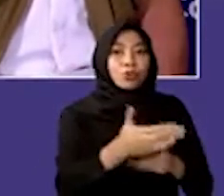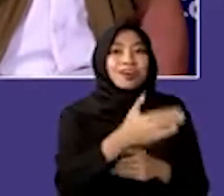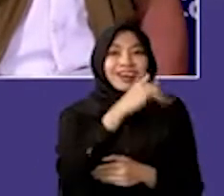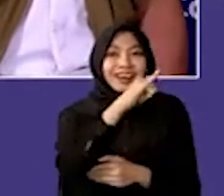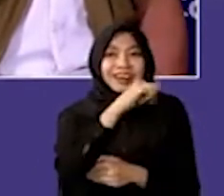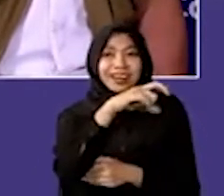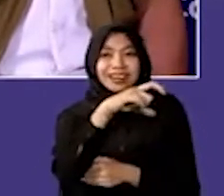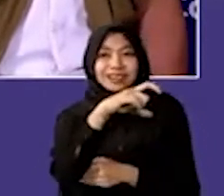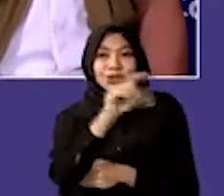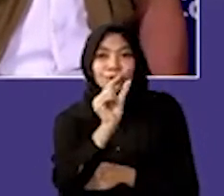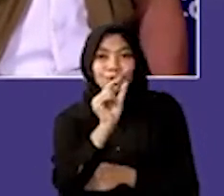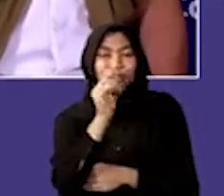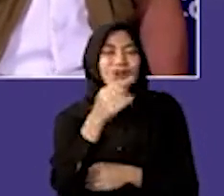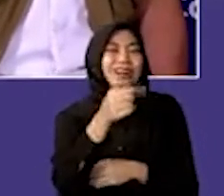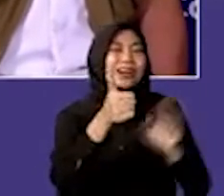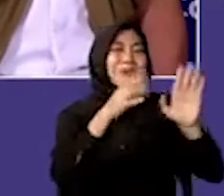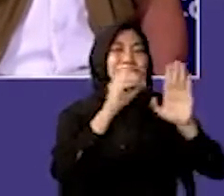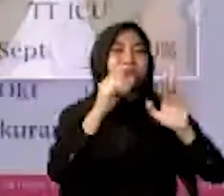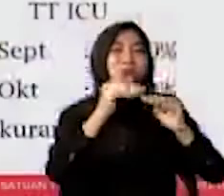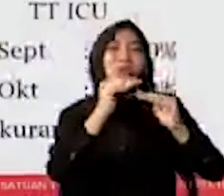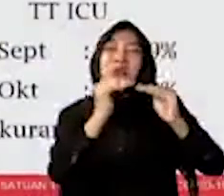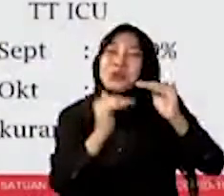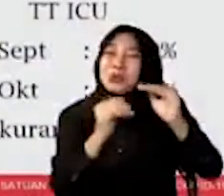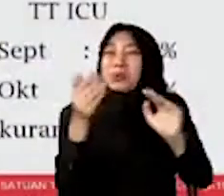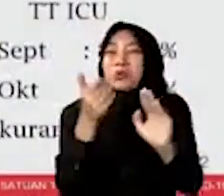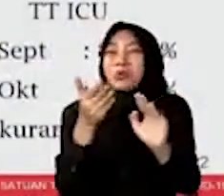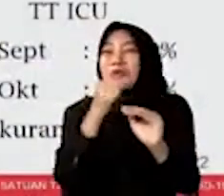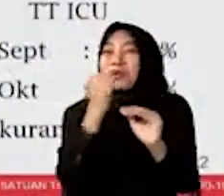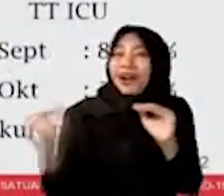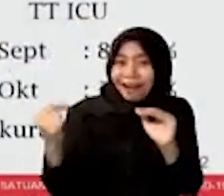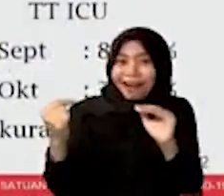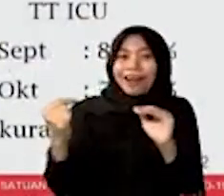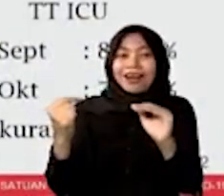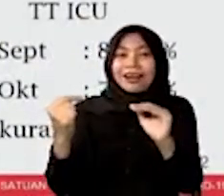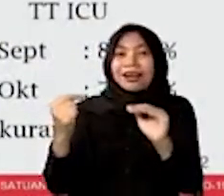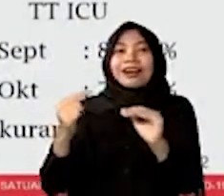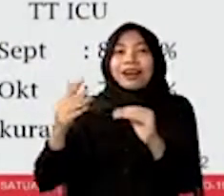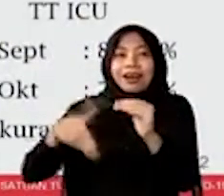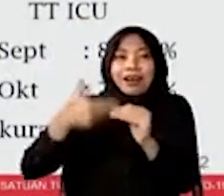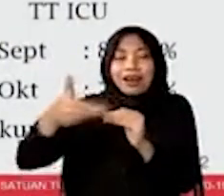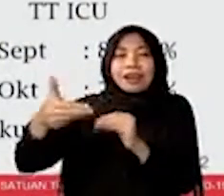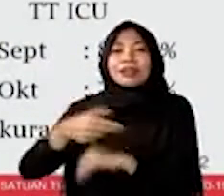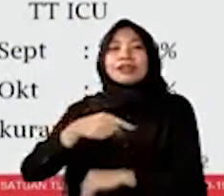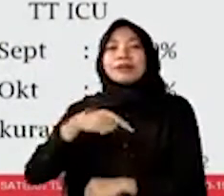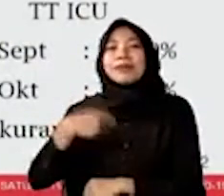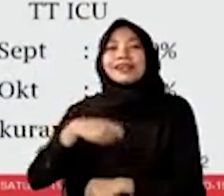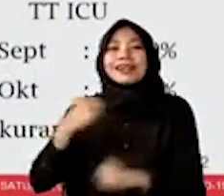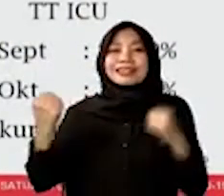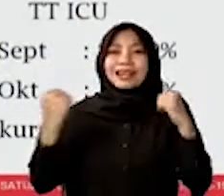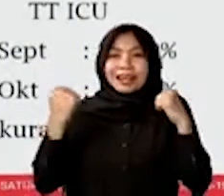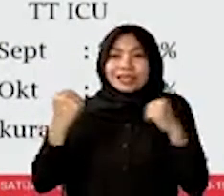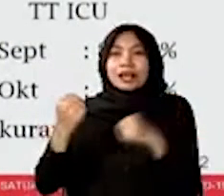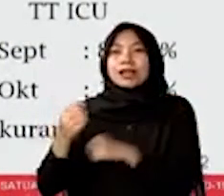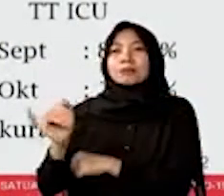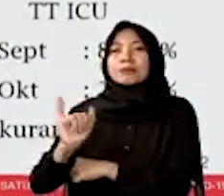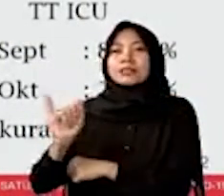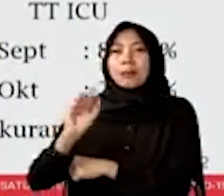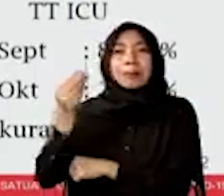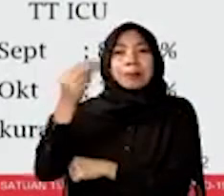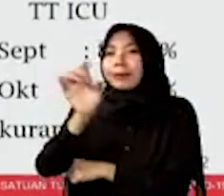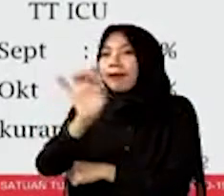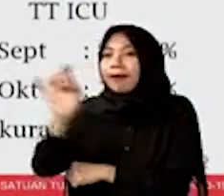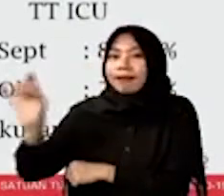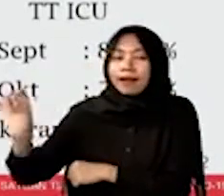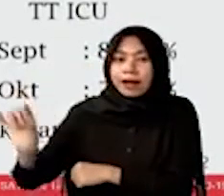ee 600 dalam waktu yang tidak lama Bapak Menteri Kesehatan bersama dengan ee para pimpinan